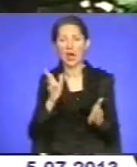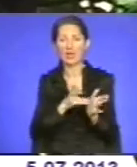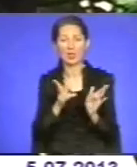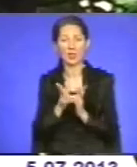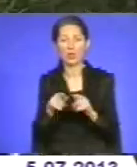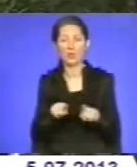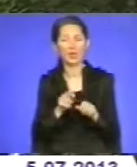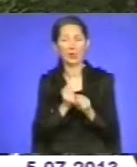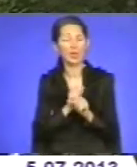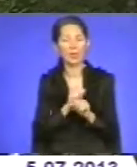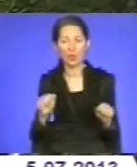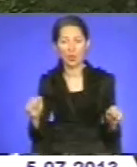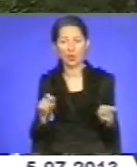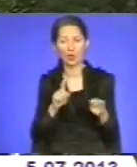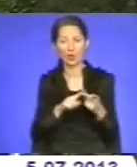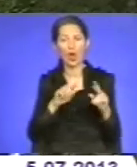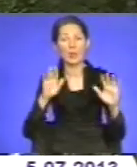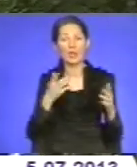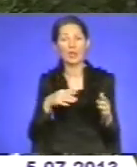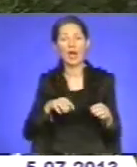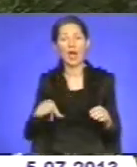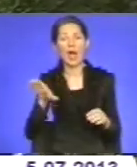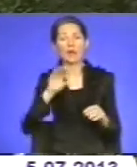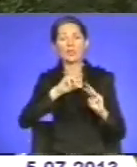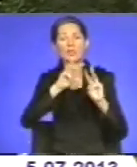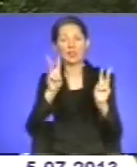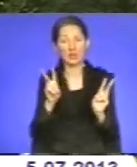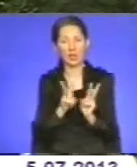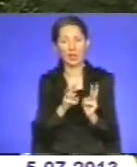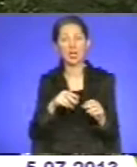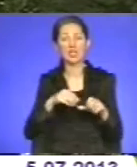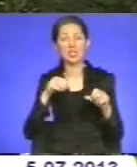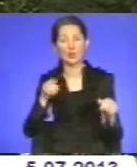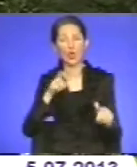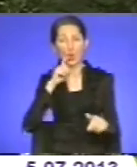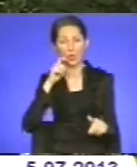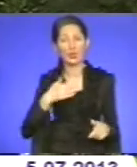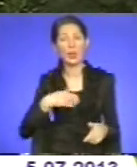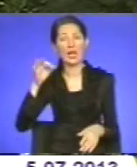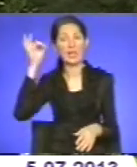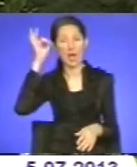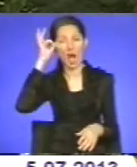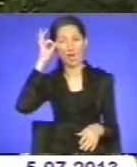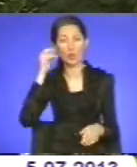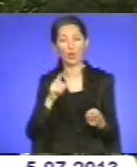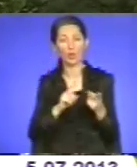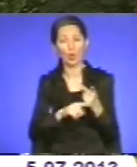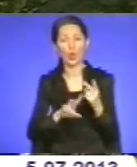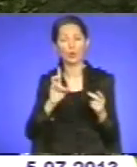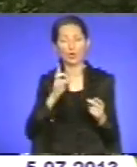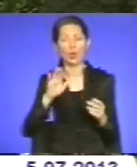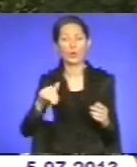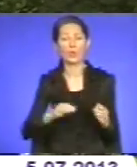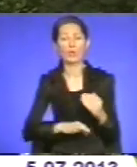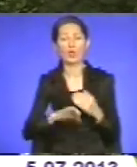не потрібно. Друга подія – це всіх святих землі української. Ми згадуємо на другу неділю після